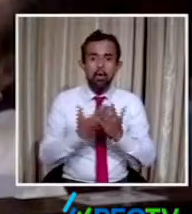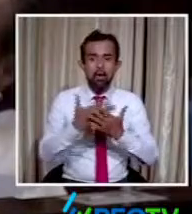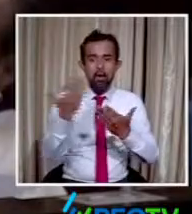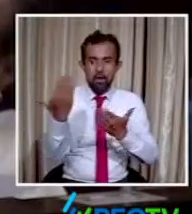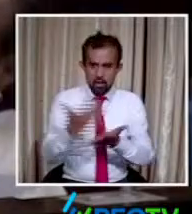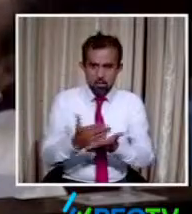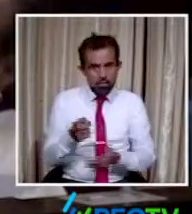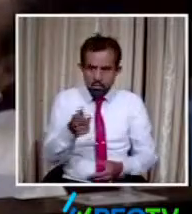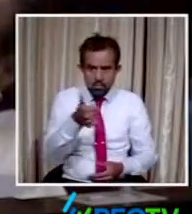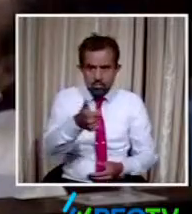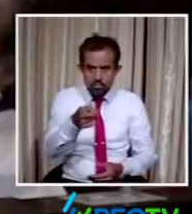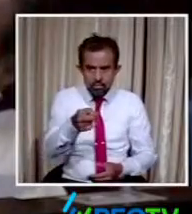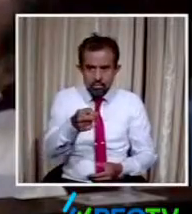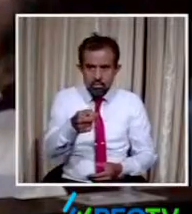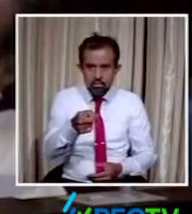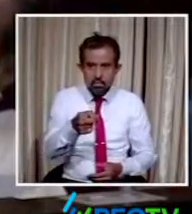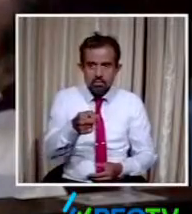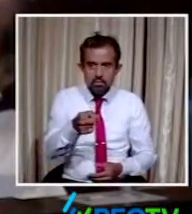මේක හොඳද